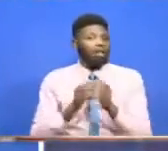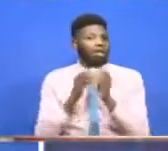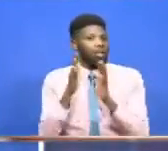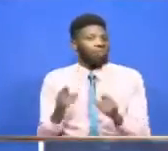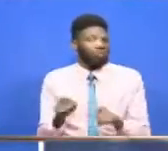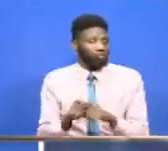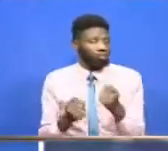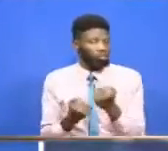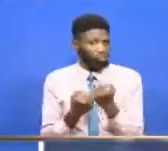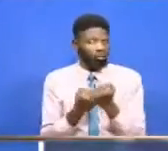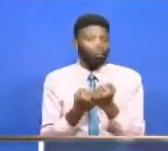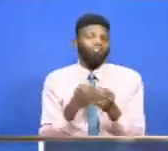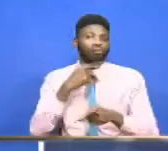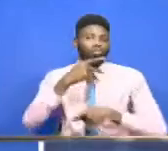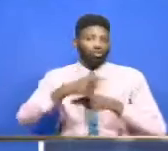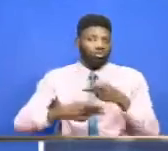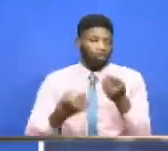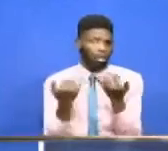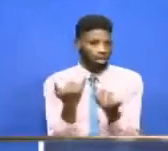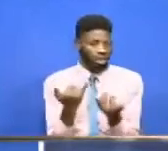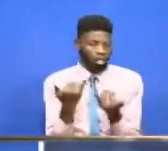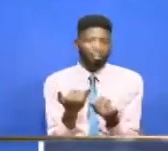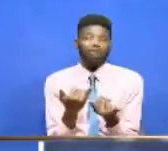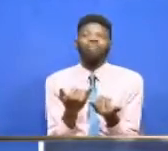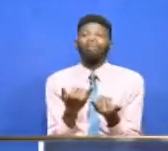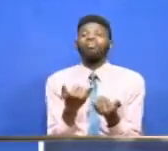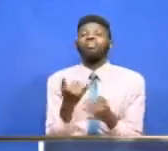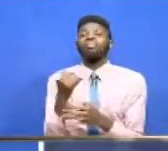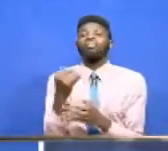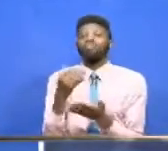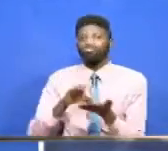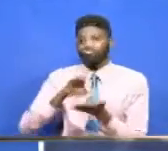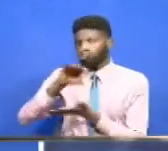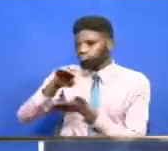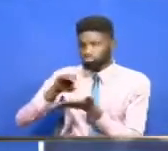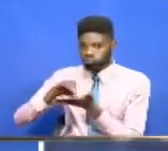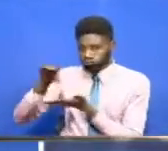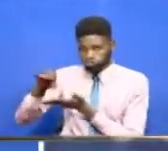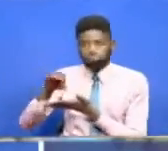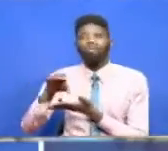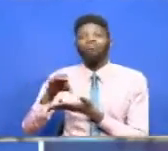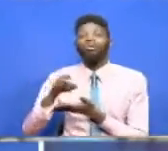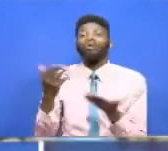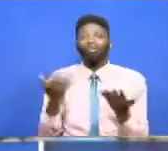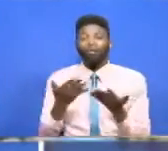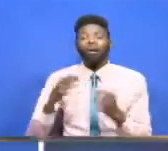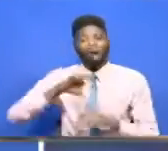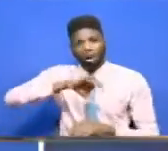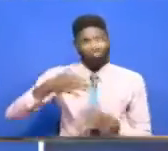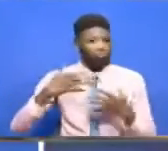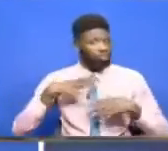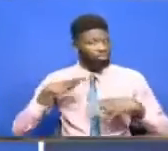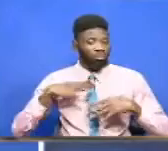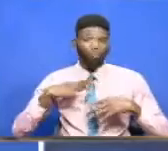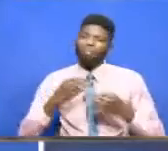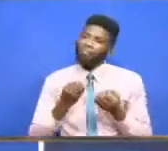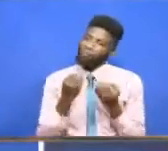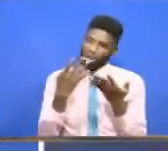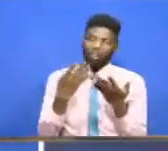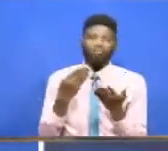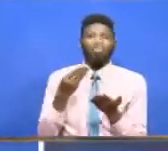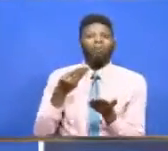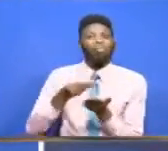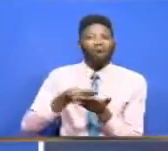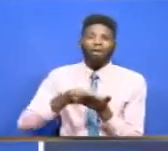utaratibu wa sasa wa ugavi wa mapato ambapo kaunti zenye idadi kubwa ya watu zitatengewa fedha zaidi. Haya yanajiri